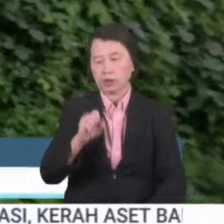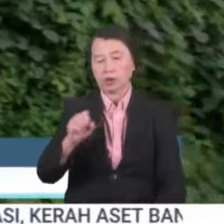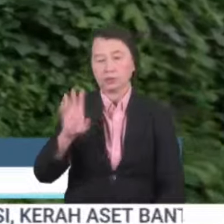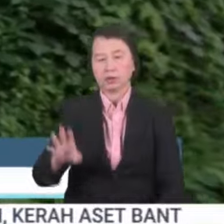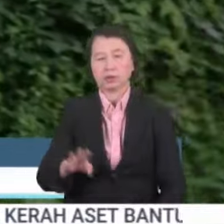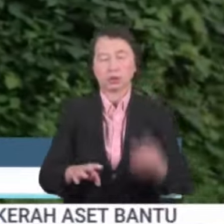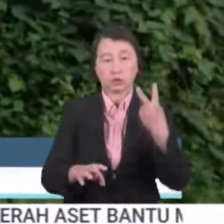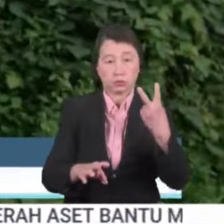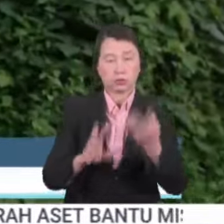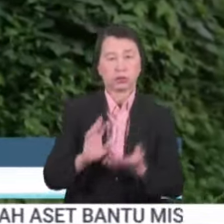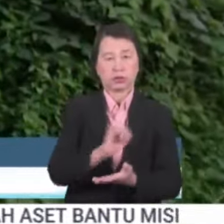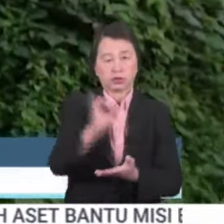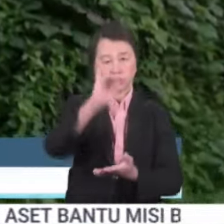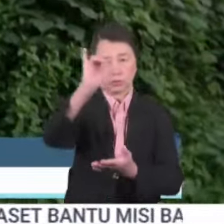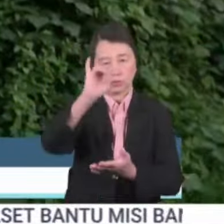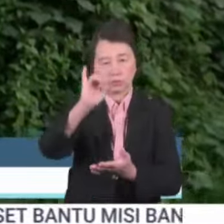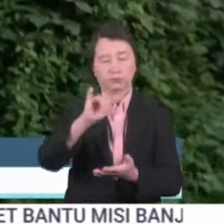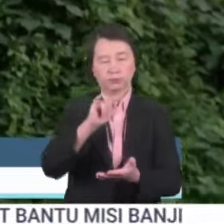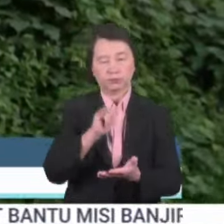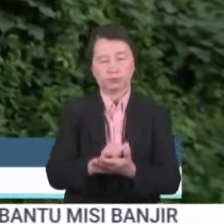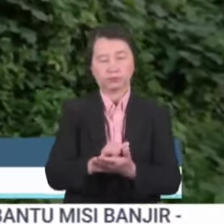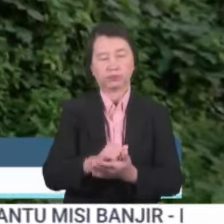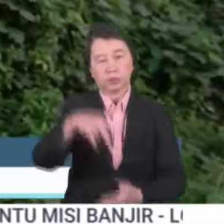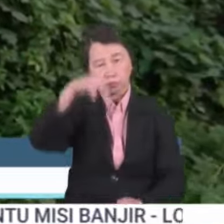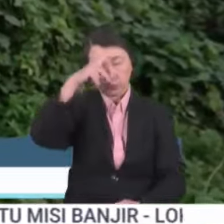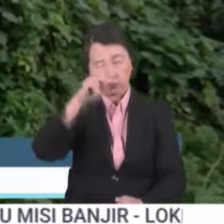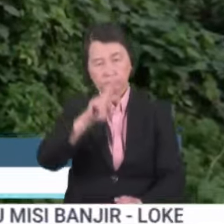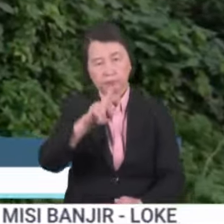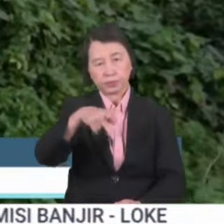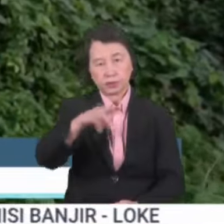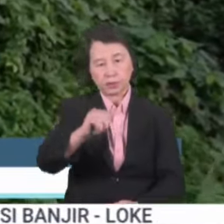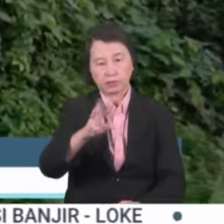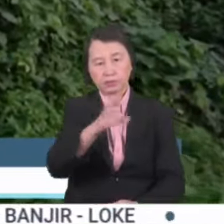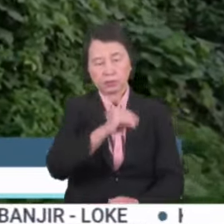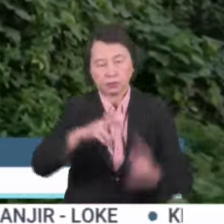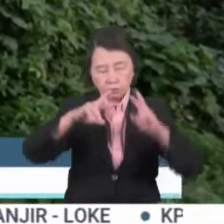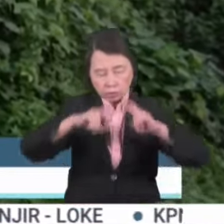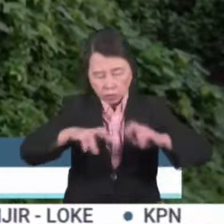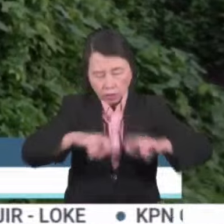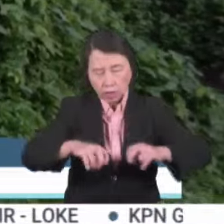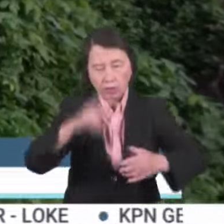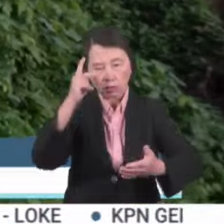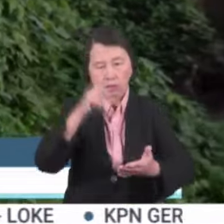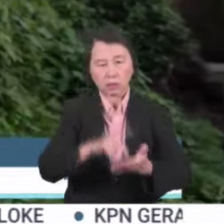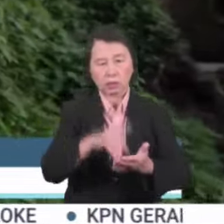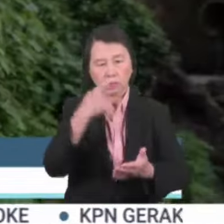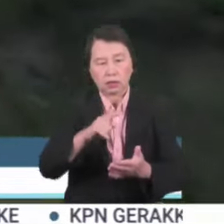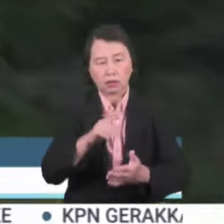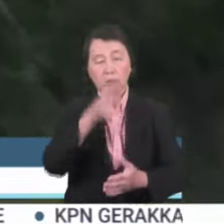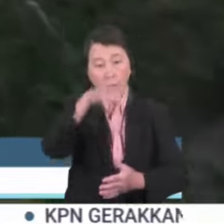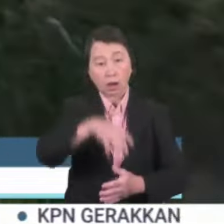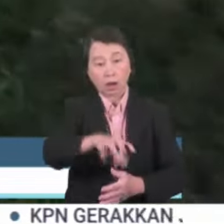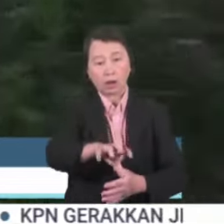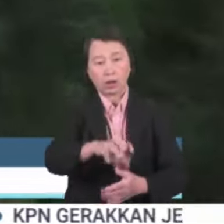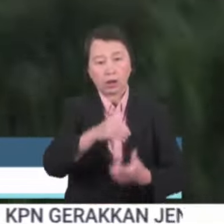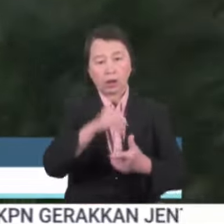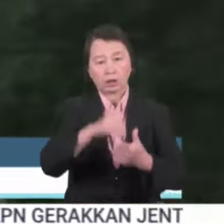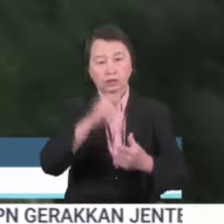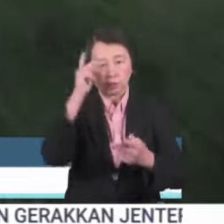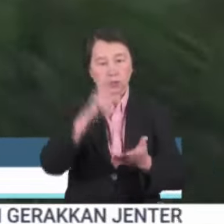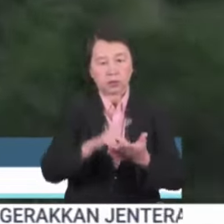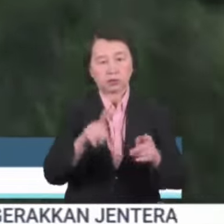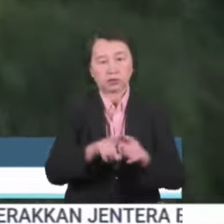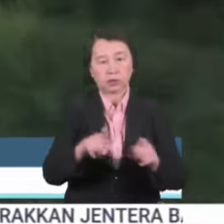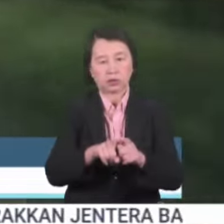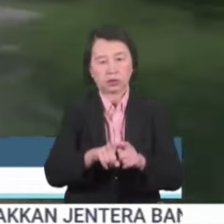institusi lain. Universiti Putra Malaysia berperanan mengkaji penanaman rumput gajah atau dikenali